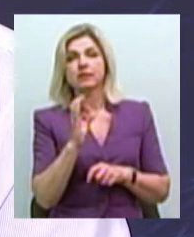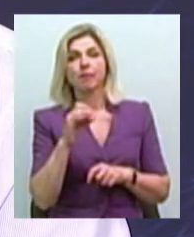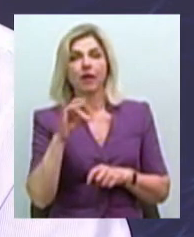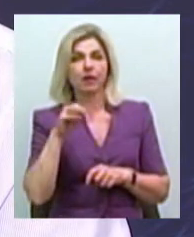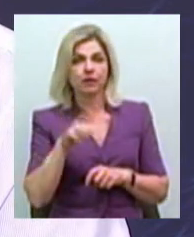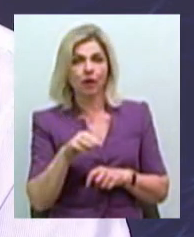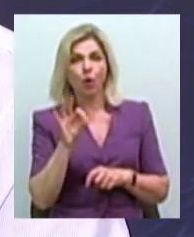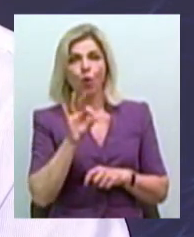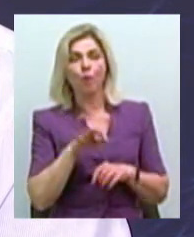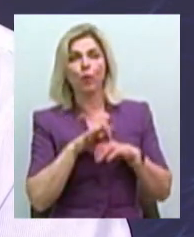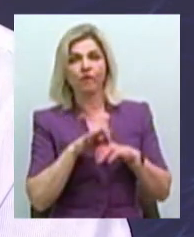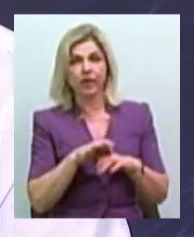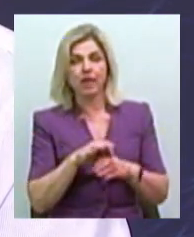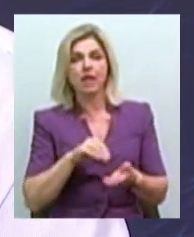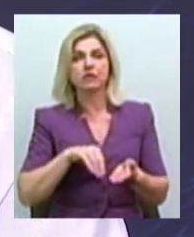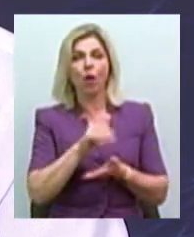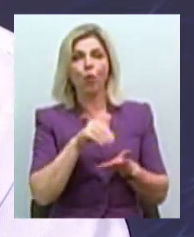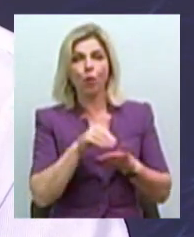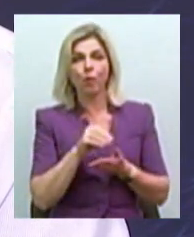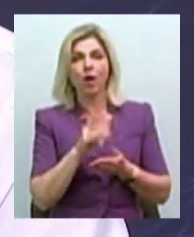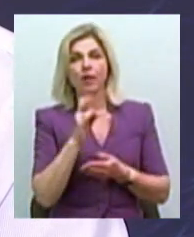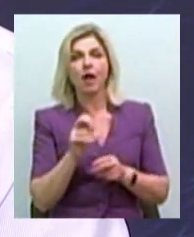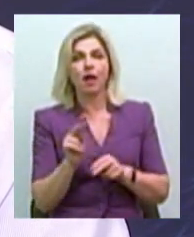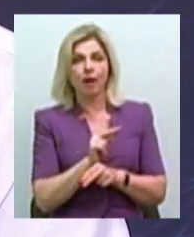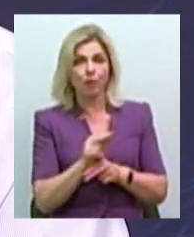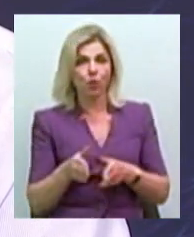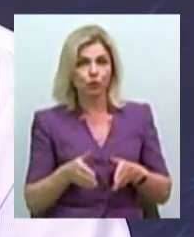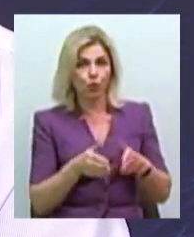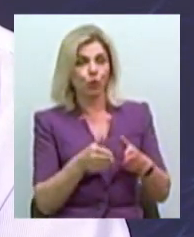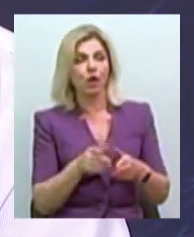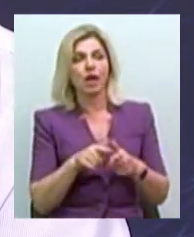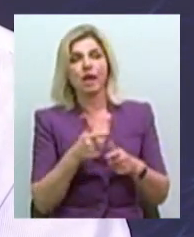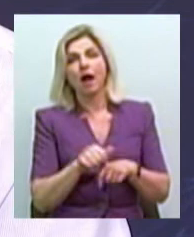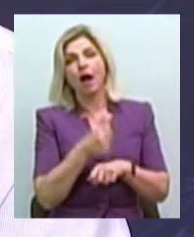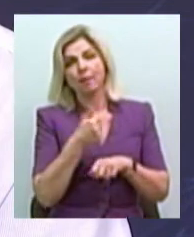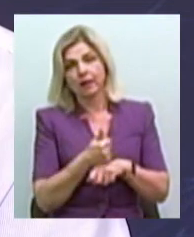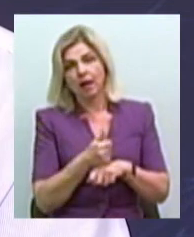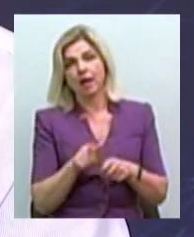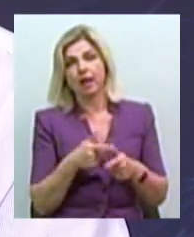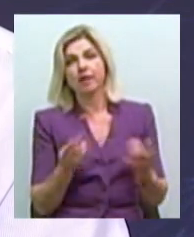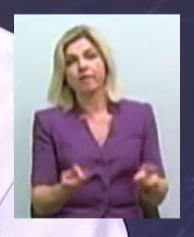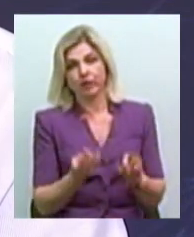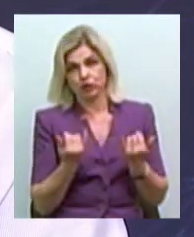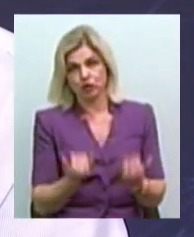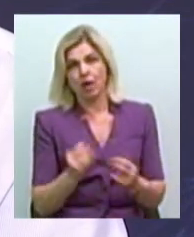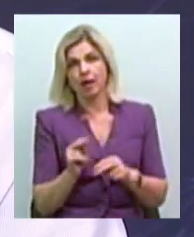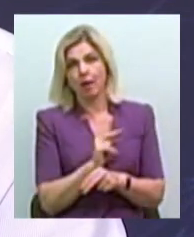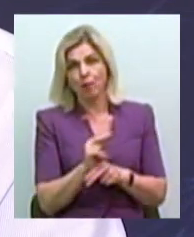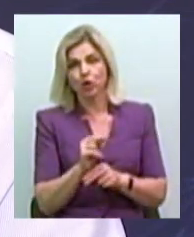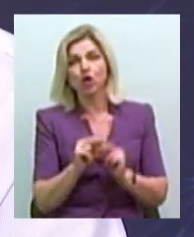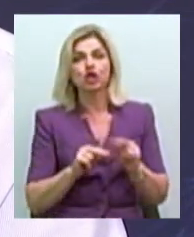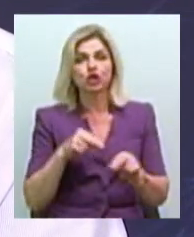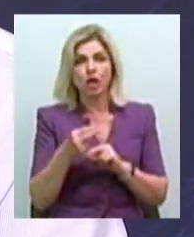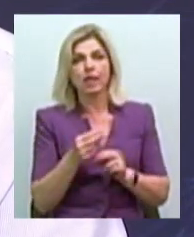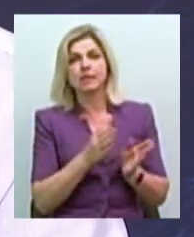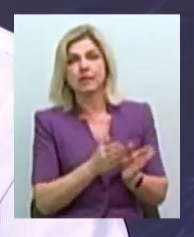проведения закупок, да, по ремонту дорог, либо там по капитальному, либо по текущему, без системы «Прозоро»,